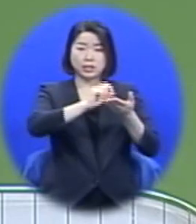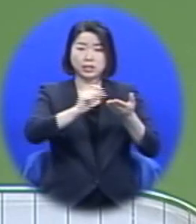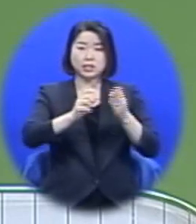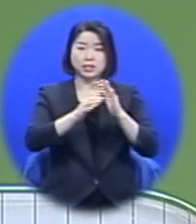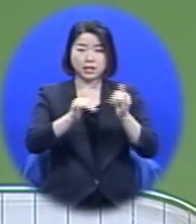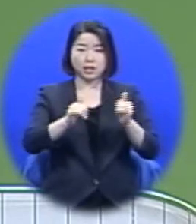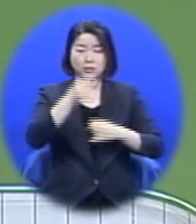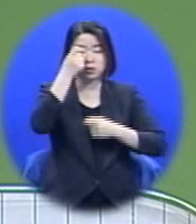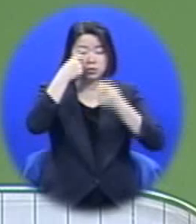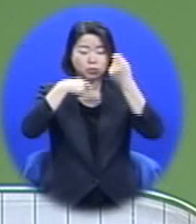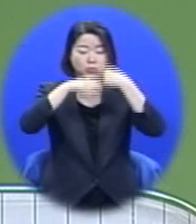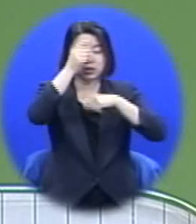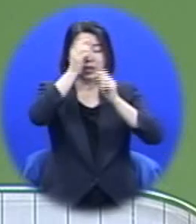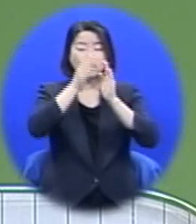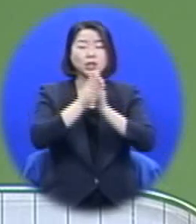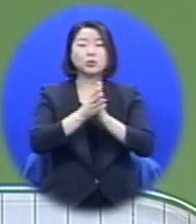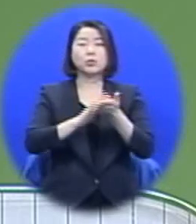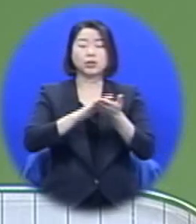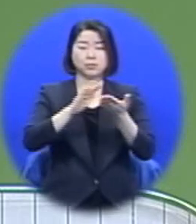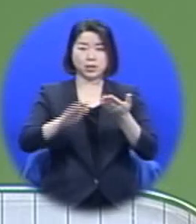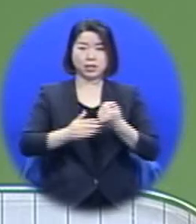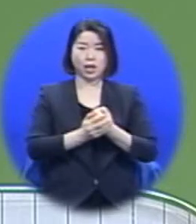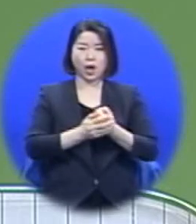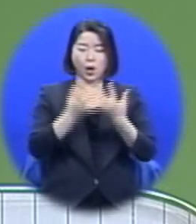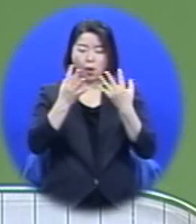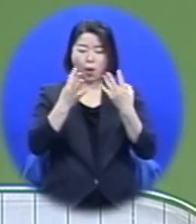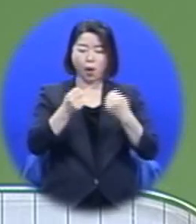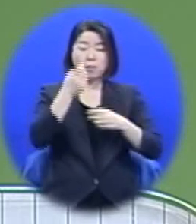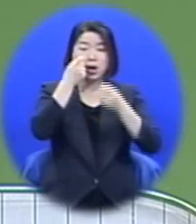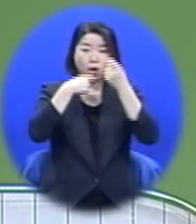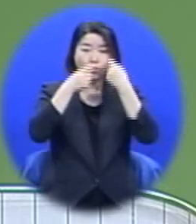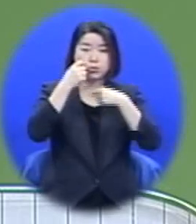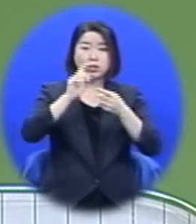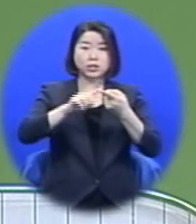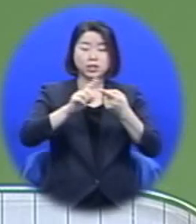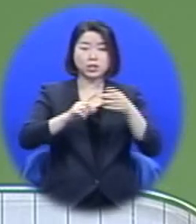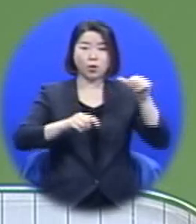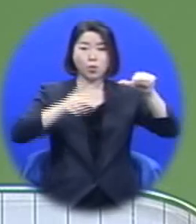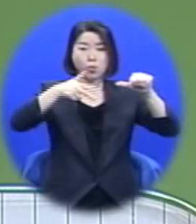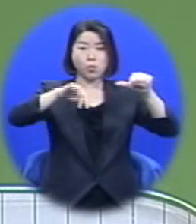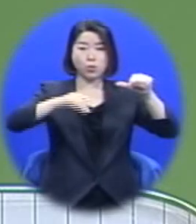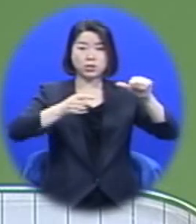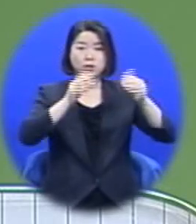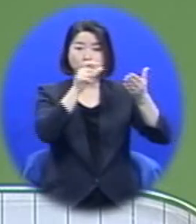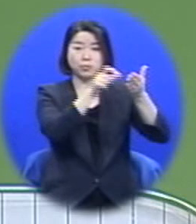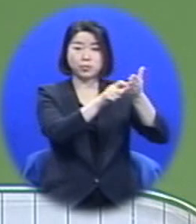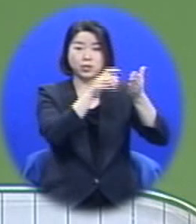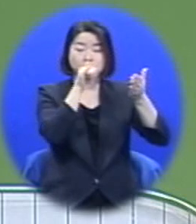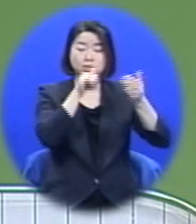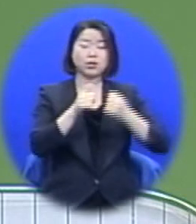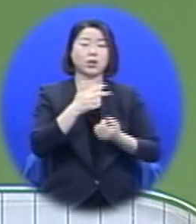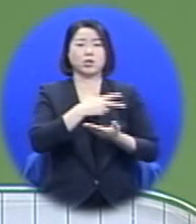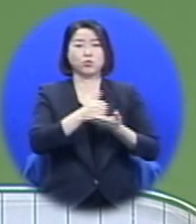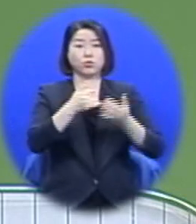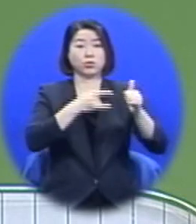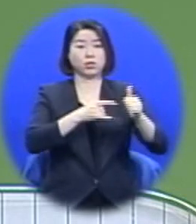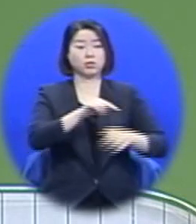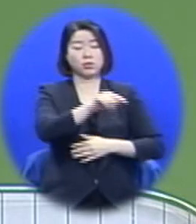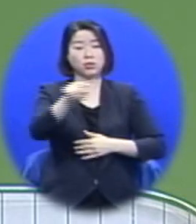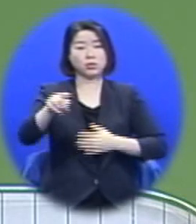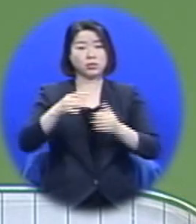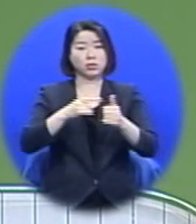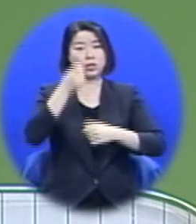기도 어느 정도로 아 울었나 5절에 그가 이렇게 묘사합니다 주님께서 그들에게